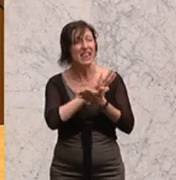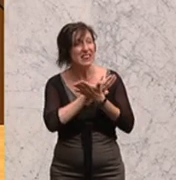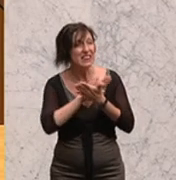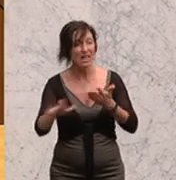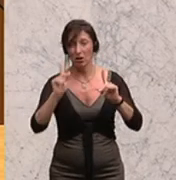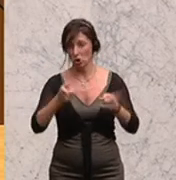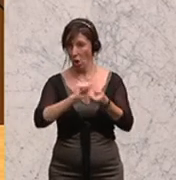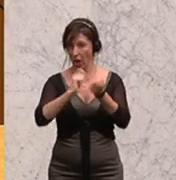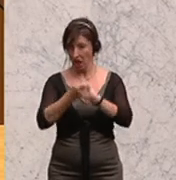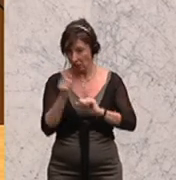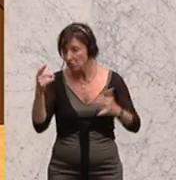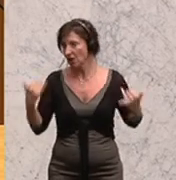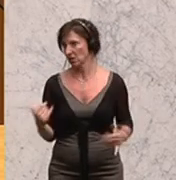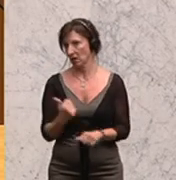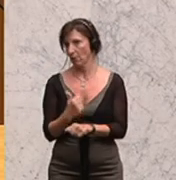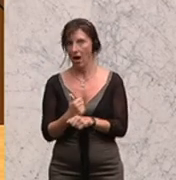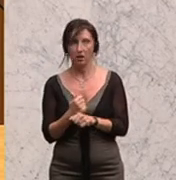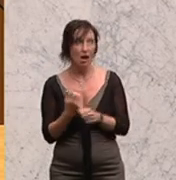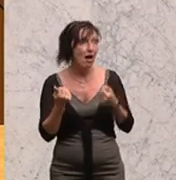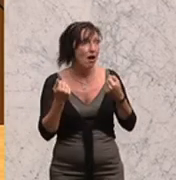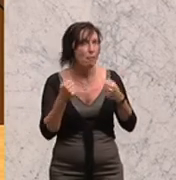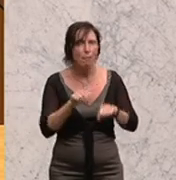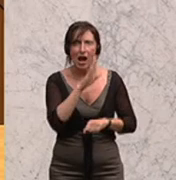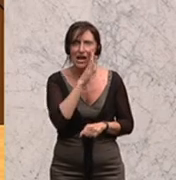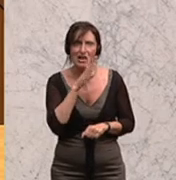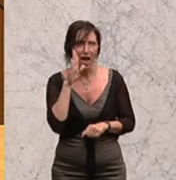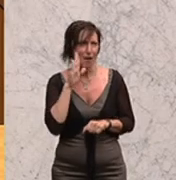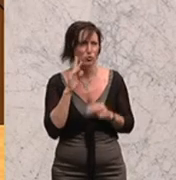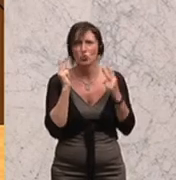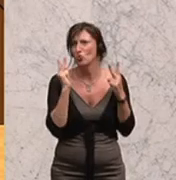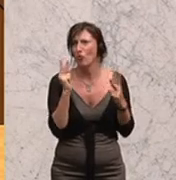Das Bankgeheimnis ist so ein hoher Wert jedes Einzelnen.